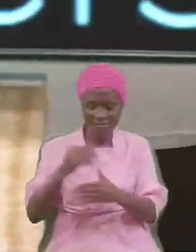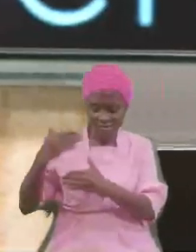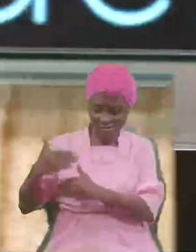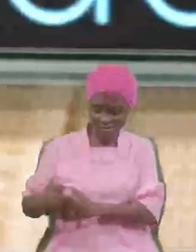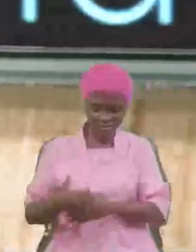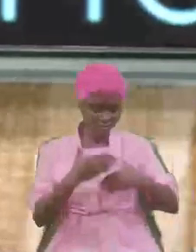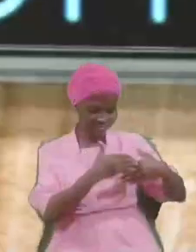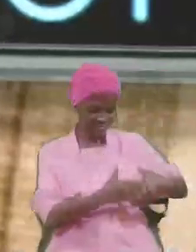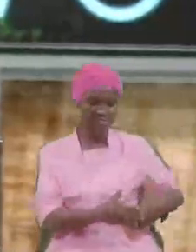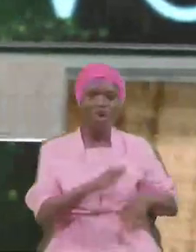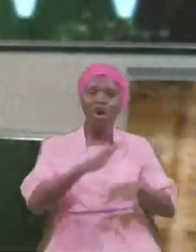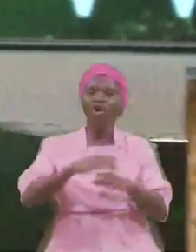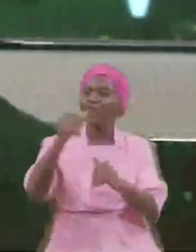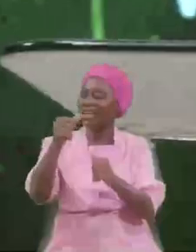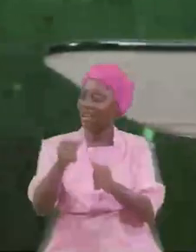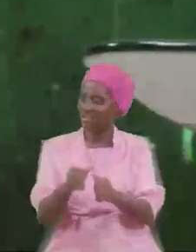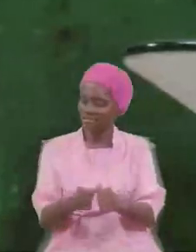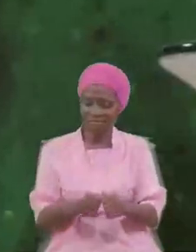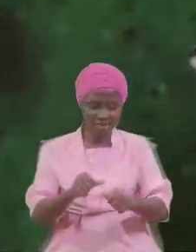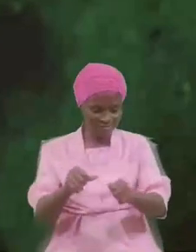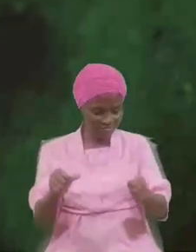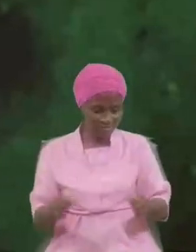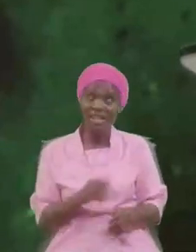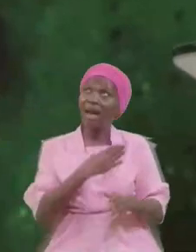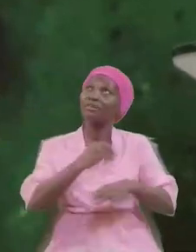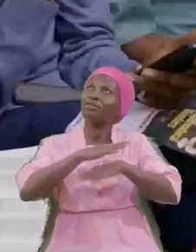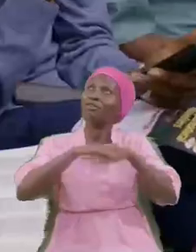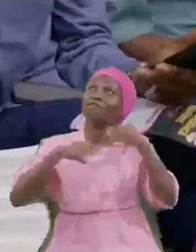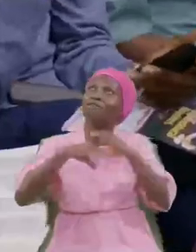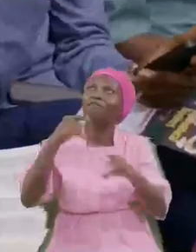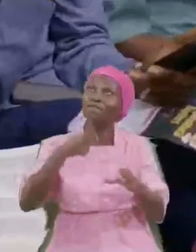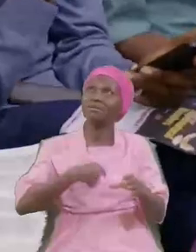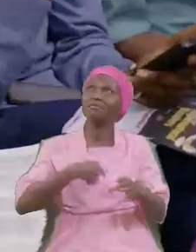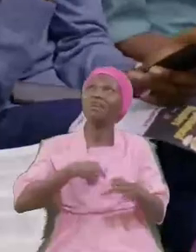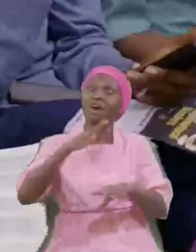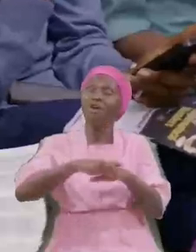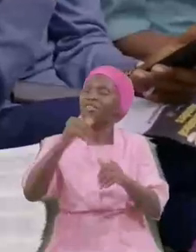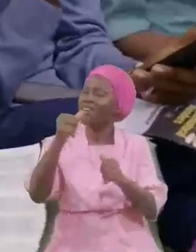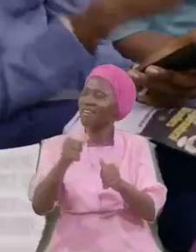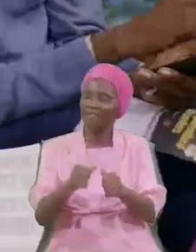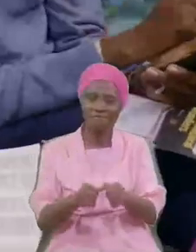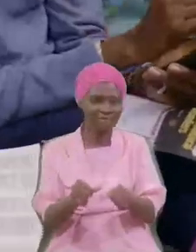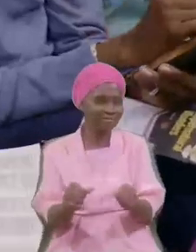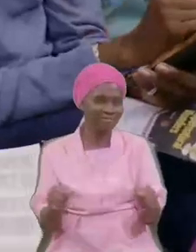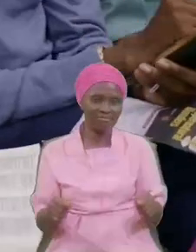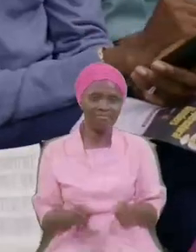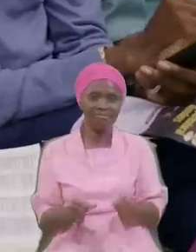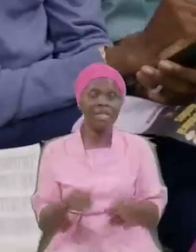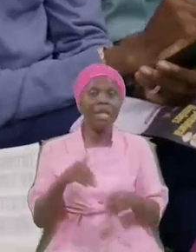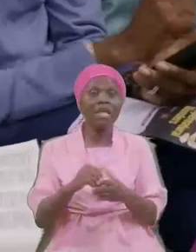Console-moi de nouveau. Console-moi de toutes parts. Console-moi de toutes